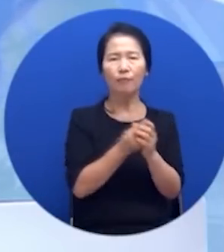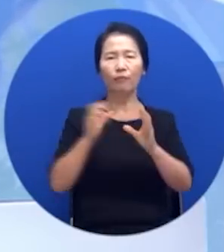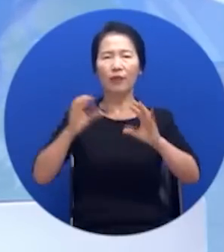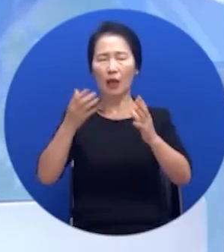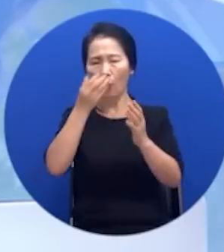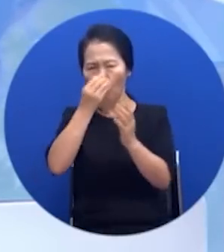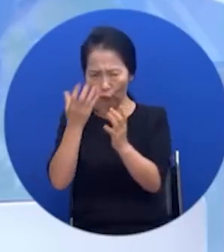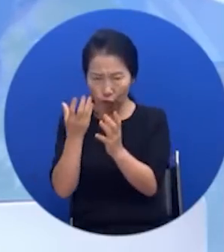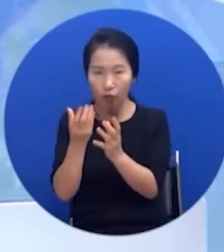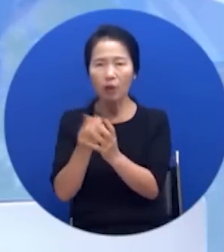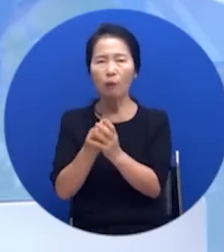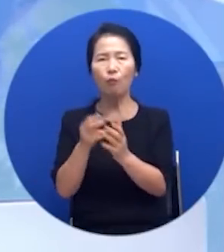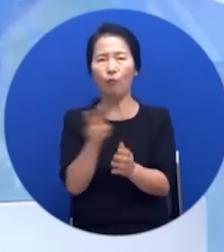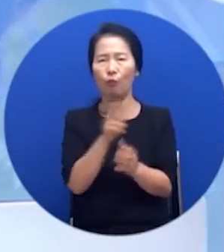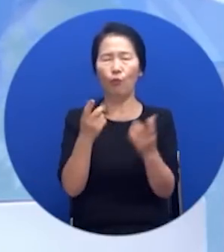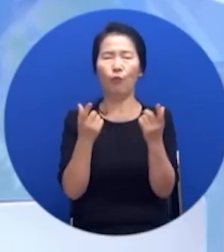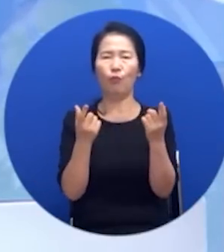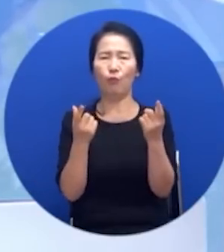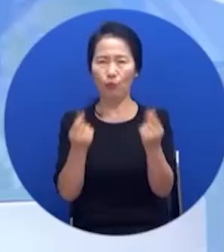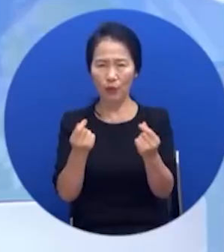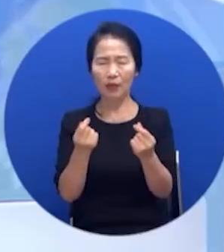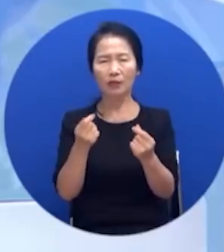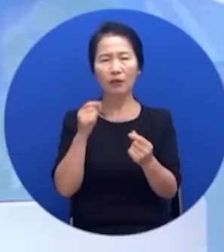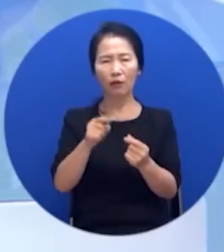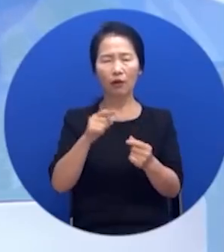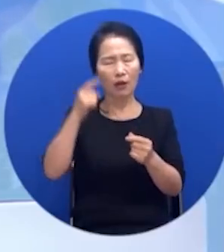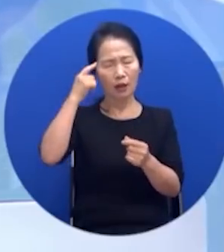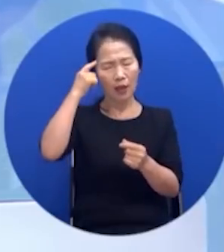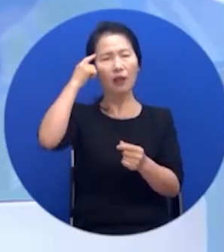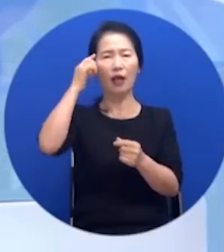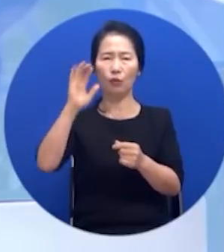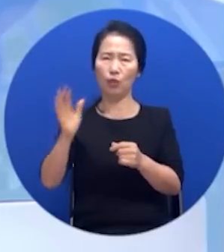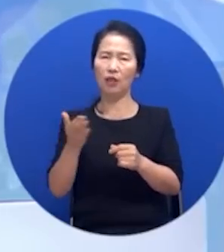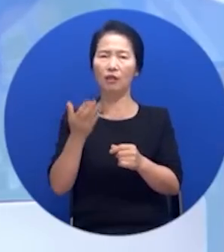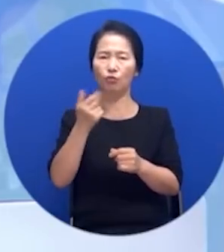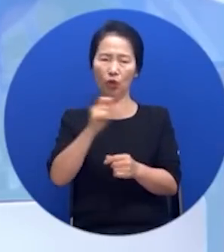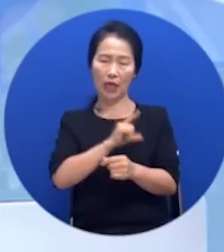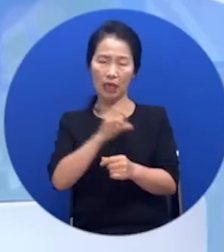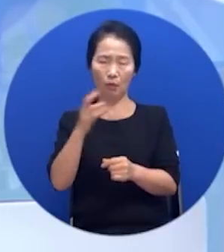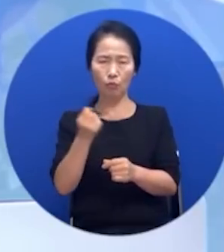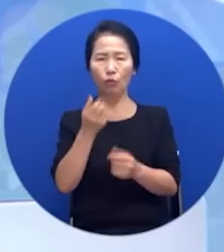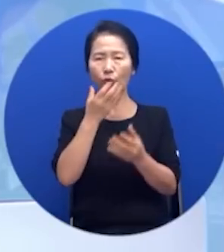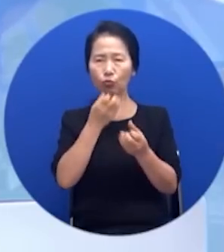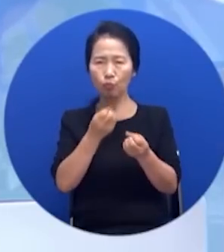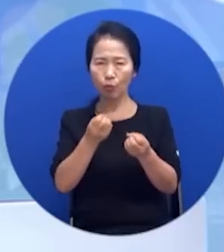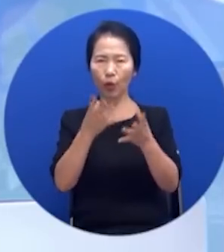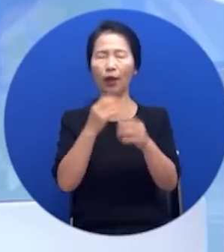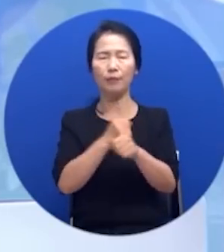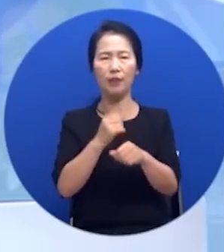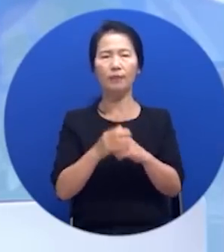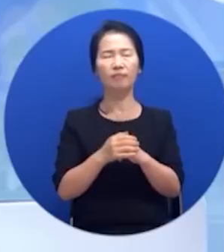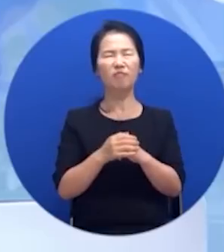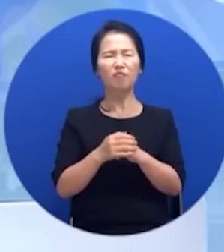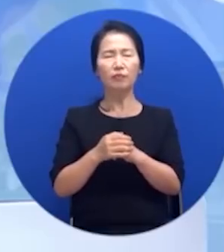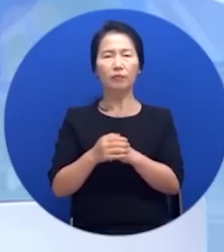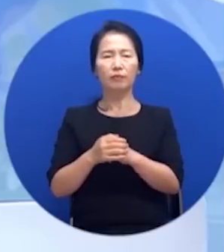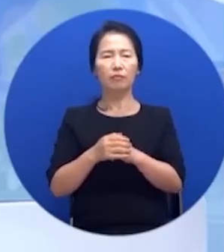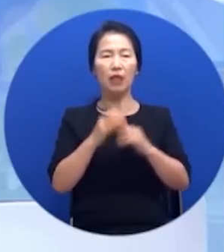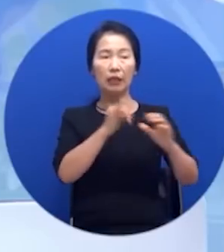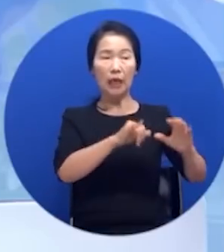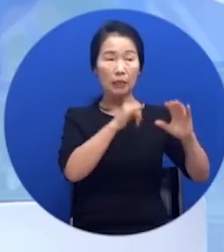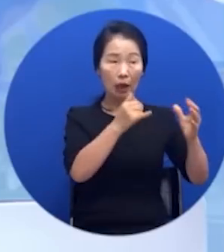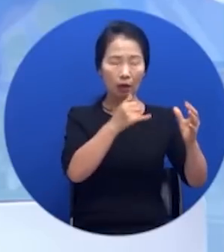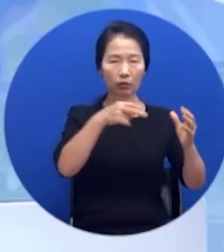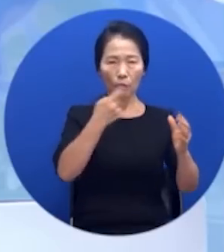온전함이라고 하는 사실을 우리 모두가 깨달을 수 있기를 주의 이름으로 축원합니다. 세상도 교회를 함부로 다루지 말아야